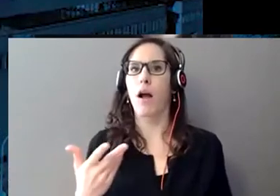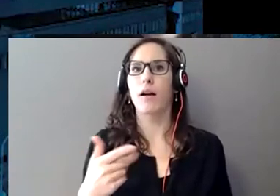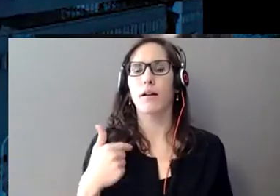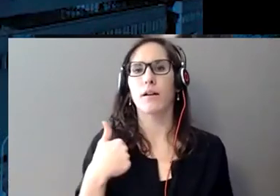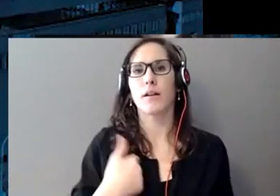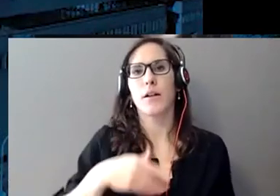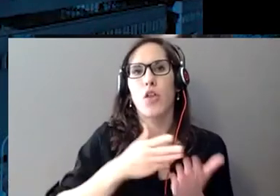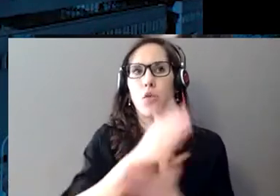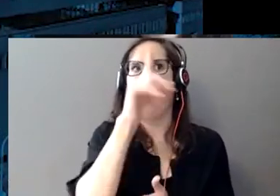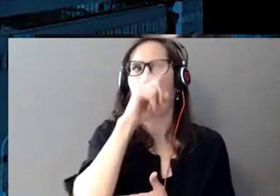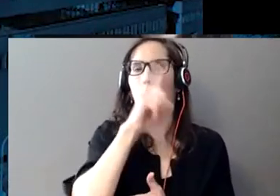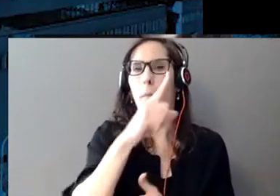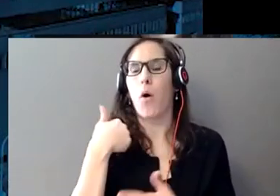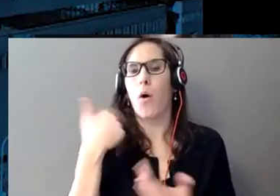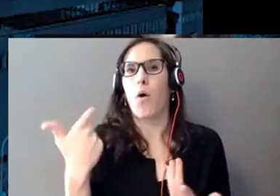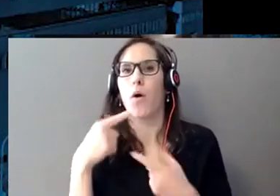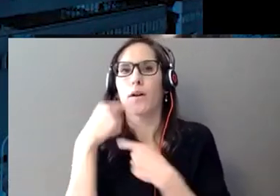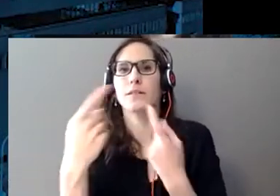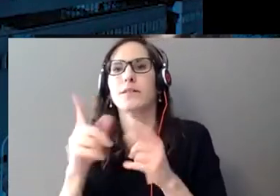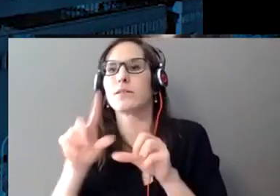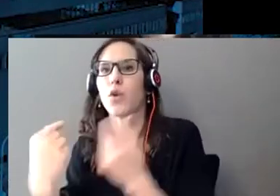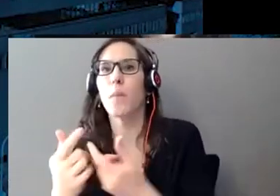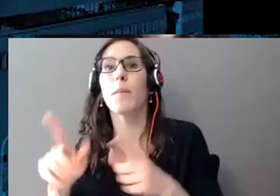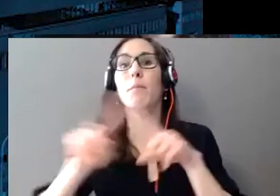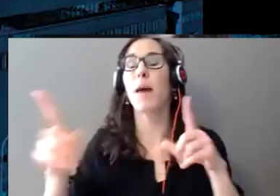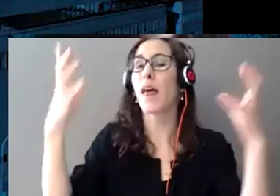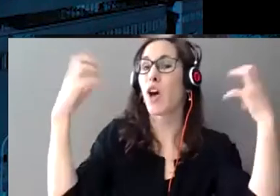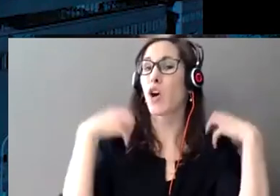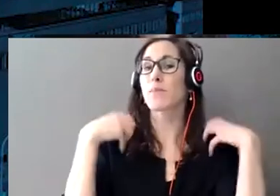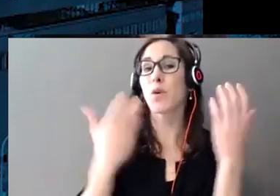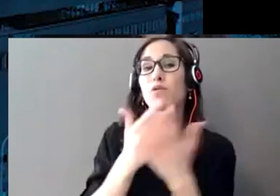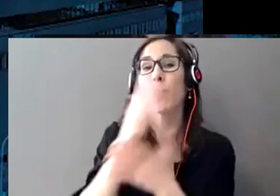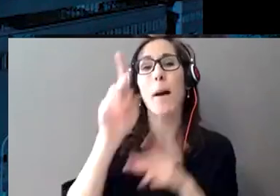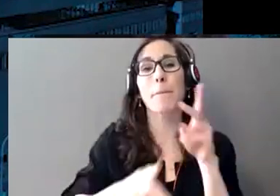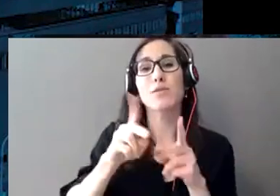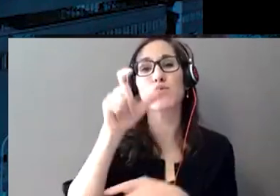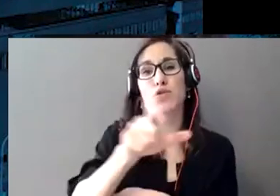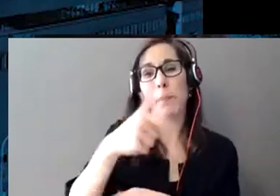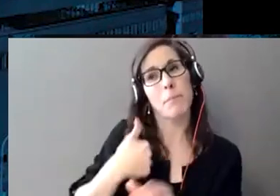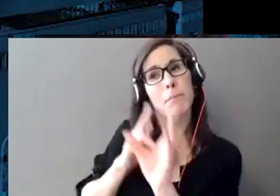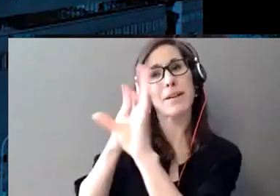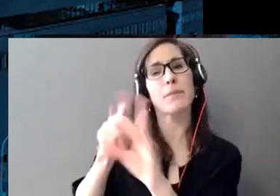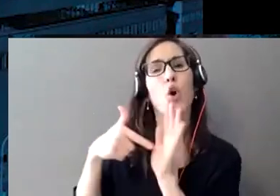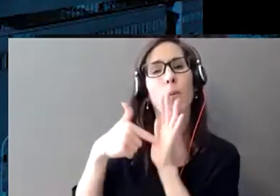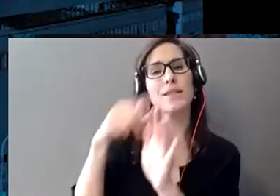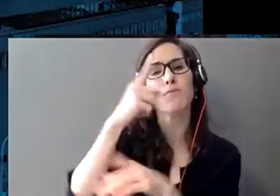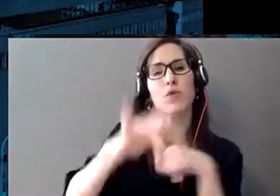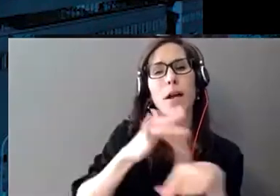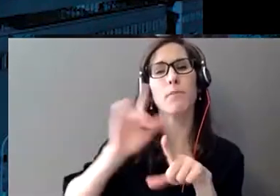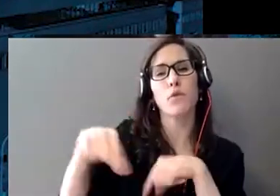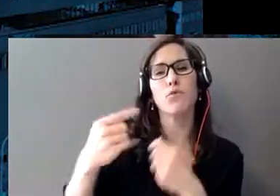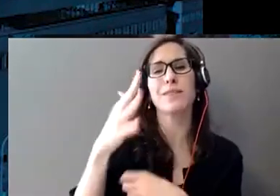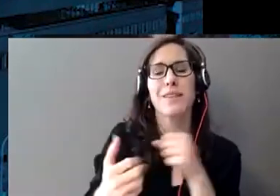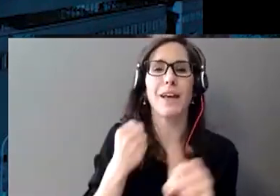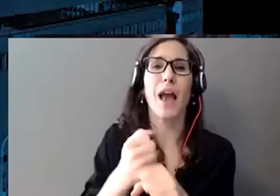court or ce que dit la commission du droit de la personne du Québec où je siège et je représente l'UQAM depuis cinq ans l'accommodement raisonnable est un principe